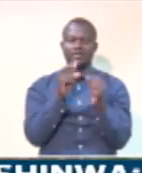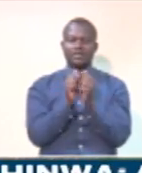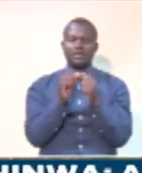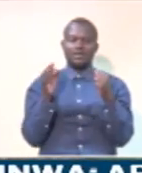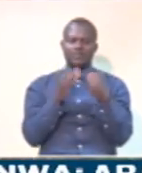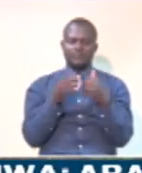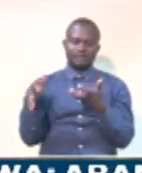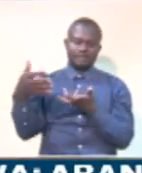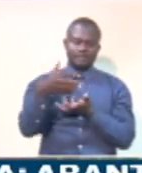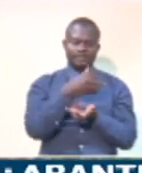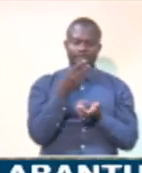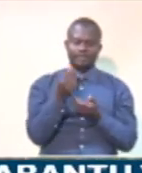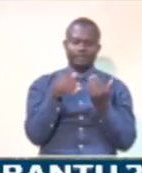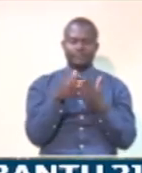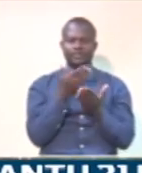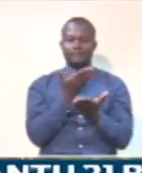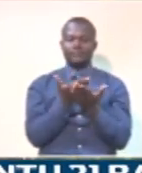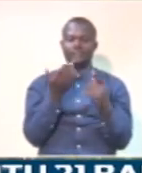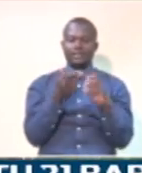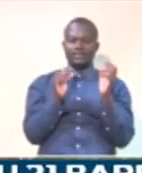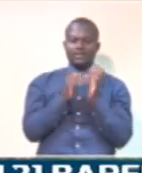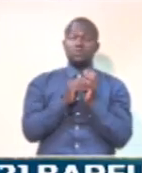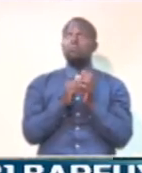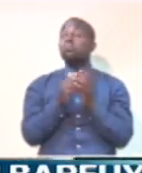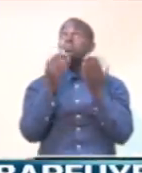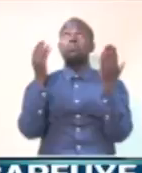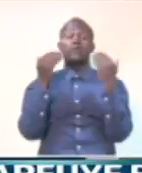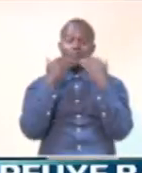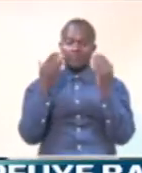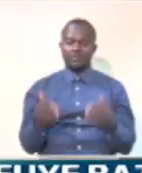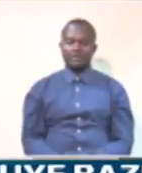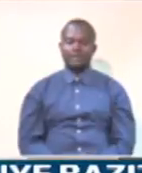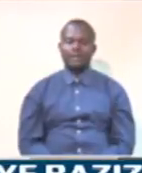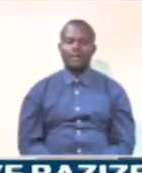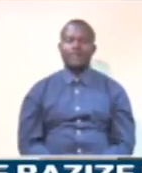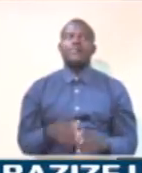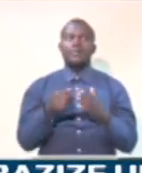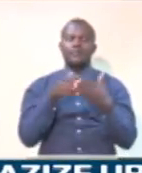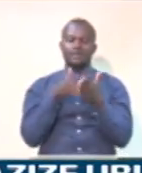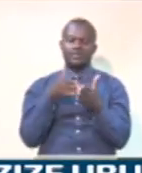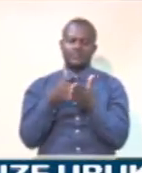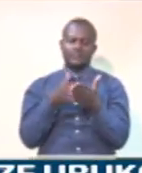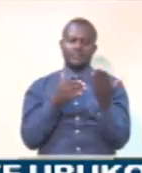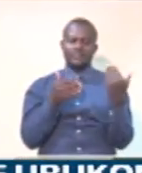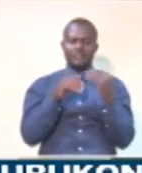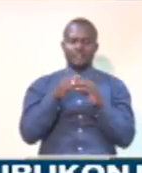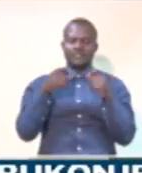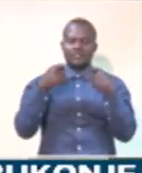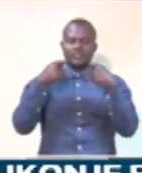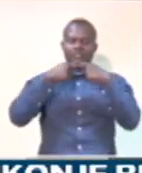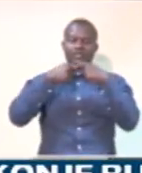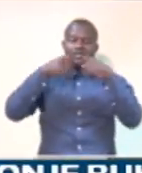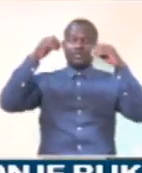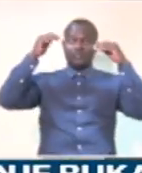w'2018 bakusanya amafaranga ngo bawusabe ariko ngo amaso yaheze mu kirere urabona ni ibintu bitubangamiye kuba amashanyarazi